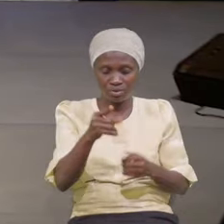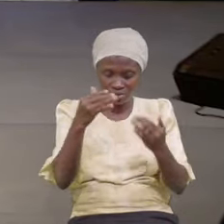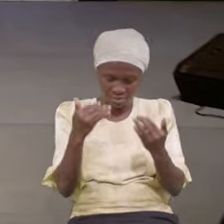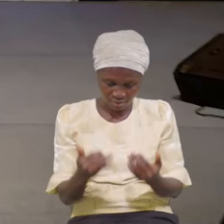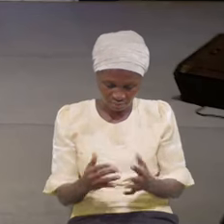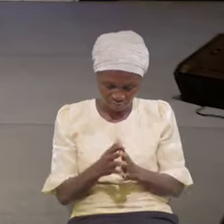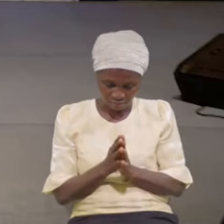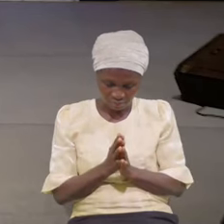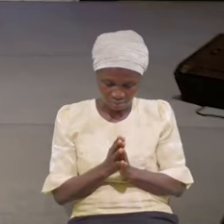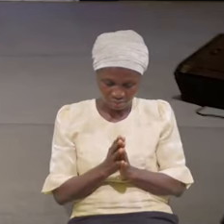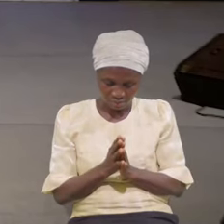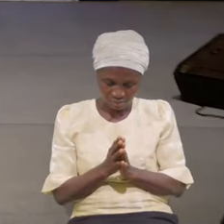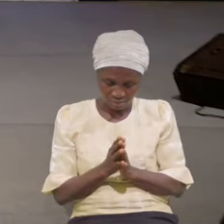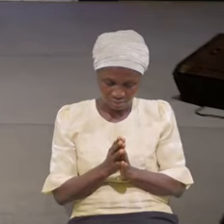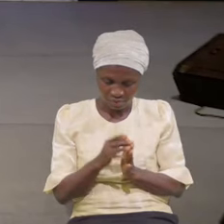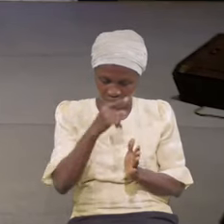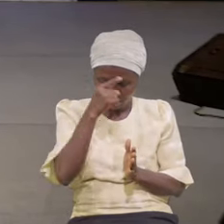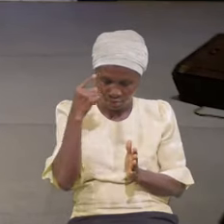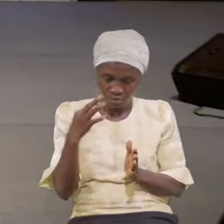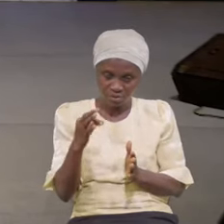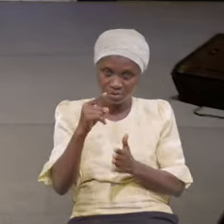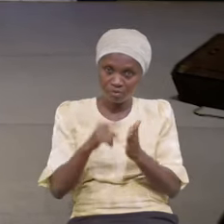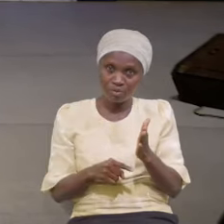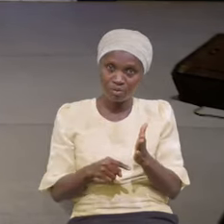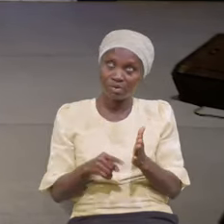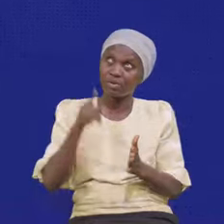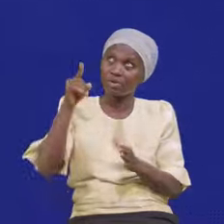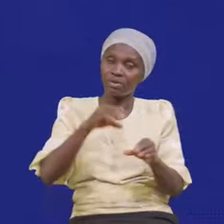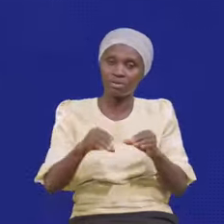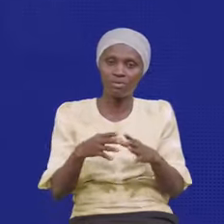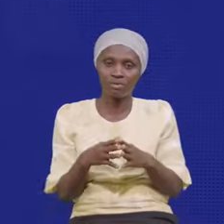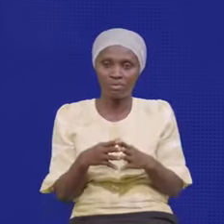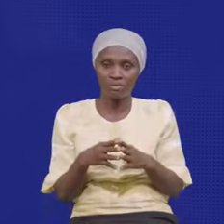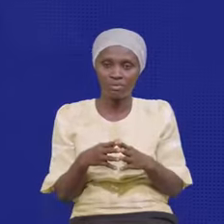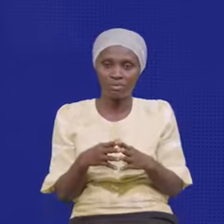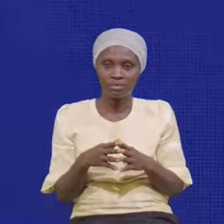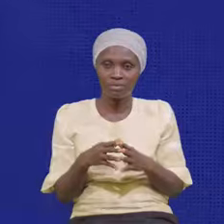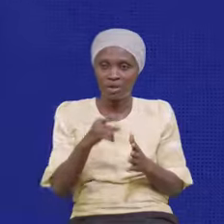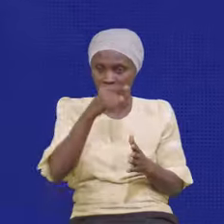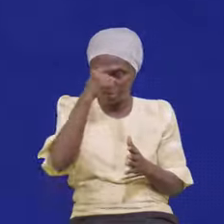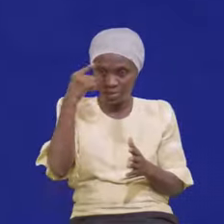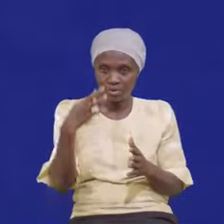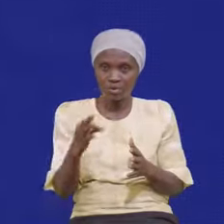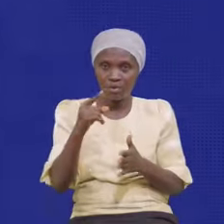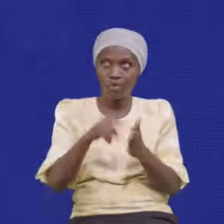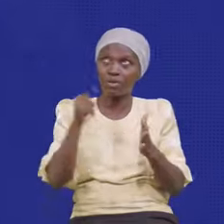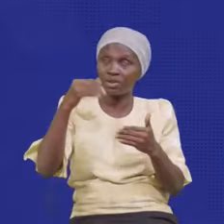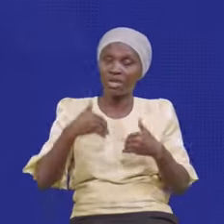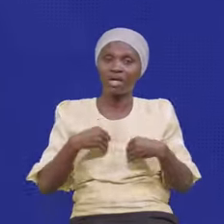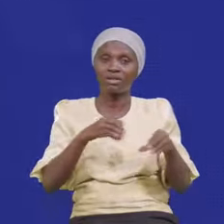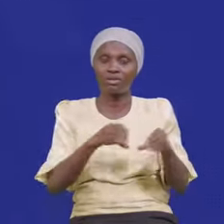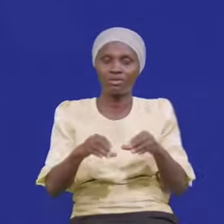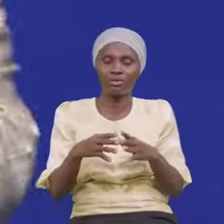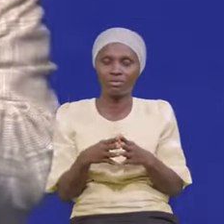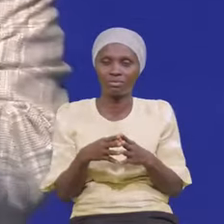మిమ్మల్ని స్వస్థపరచునయ్యున్నారు. Not because of what you do. మీరు చేసిన దాన్ని బట్టి కాదు. But because of what he has done. ఆయన